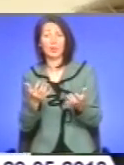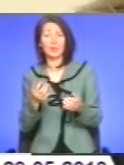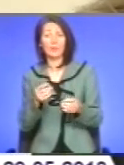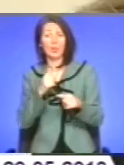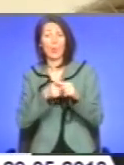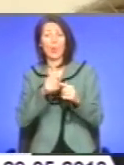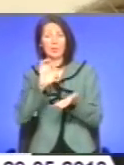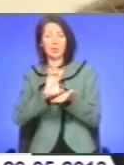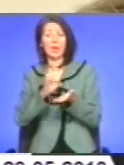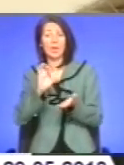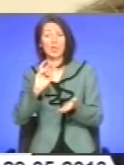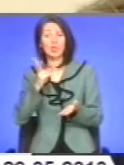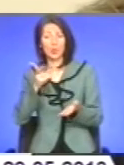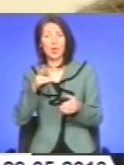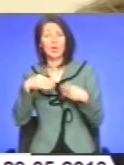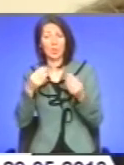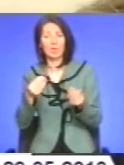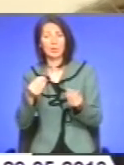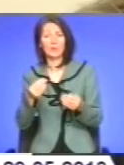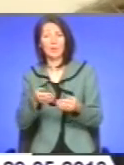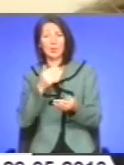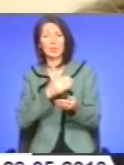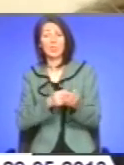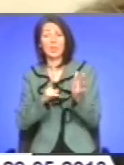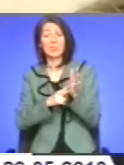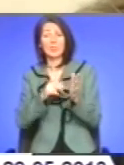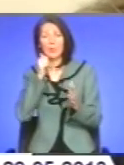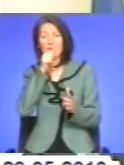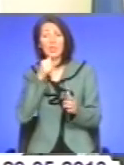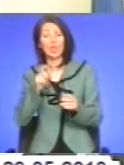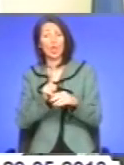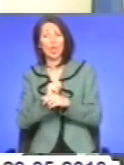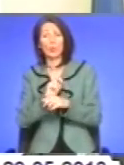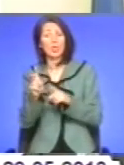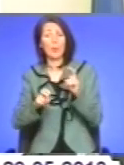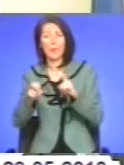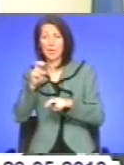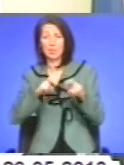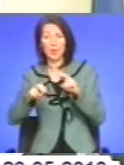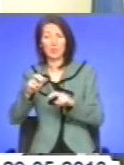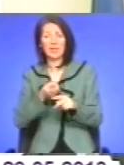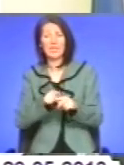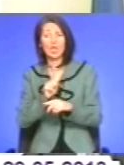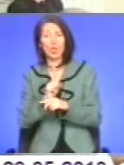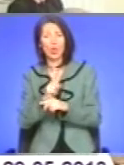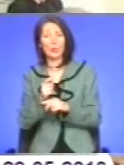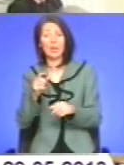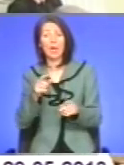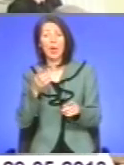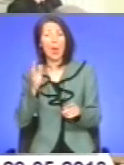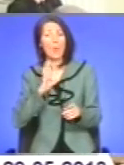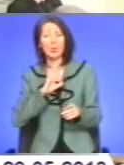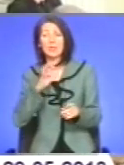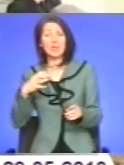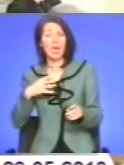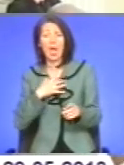сока дать? Последние 7 лет нормы не пересматривались. Ці норми, за словами міністра, були не актуальними ще